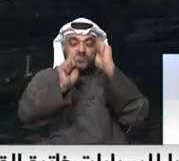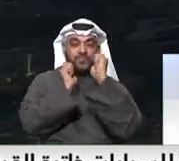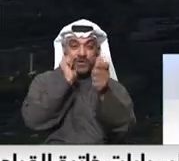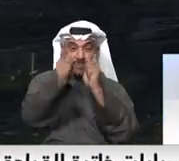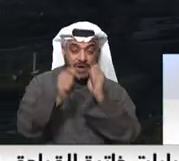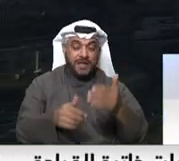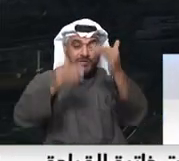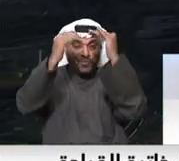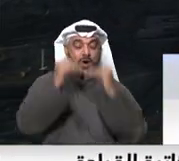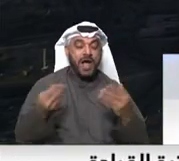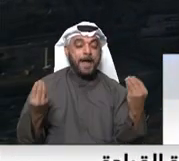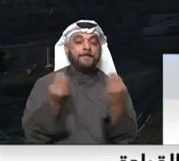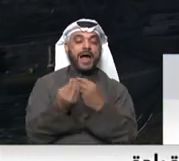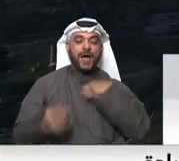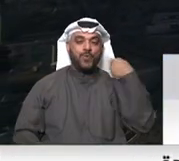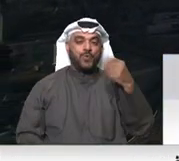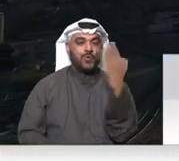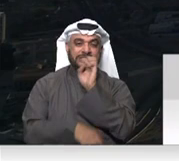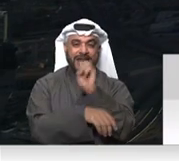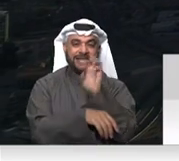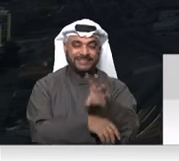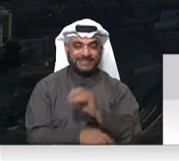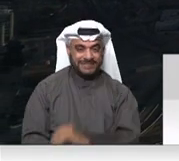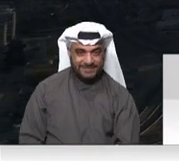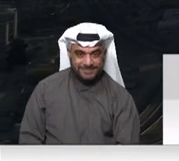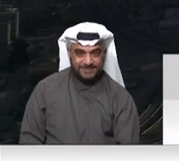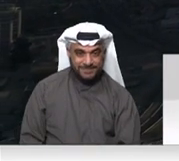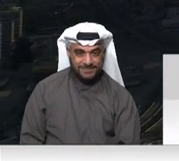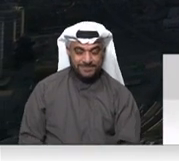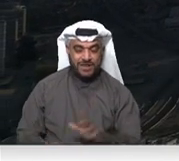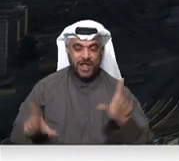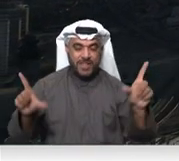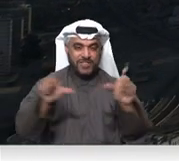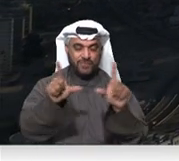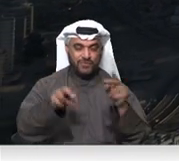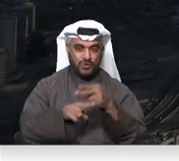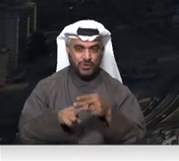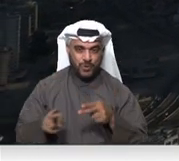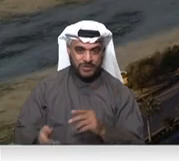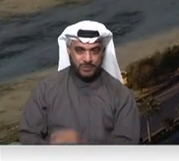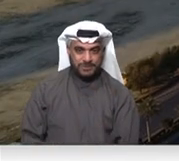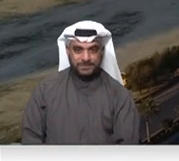والمراحل التعليميه للبنين والبنات نواف الشراكي تلفزيون دوله الكويت